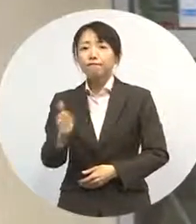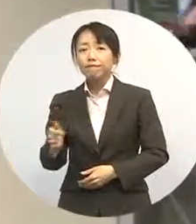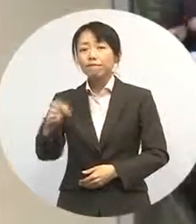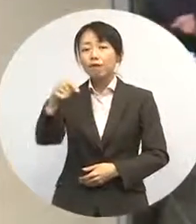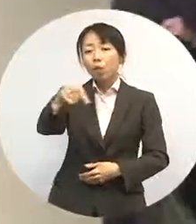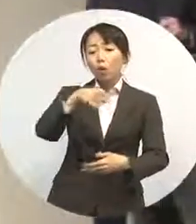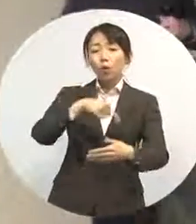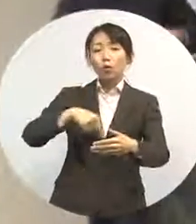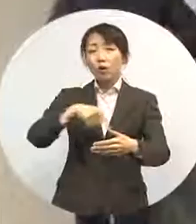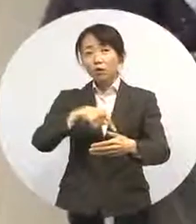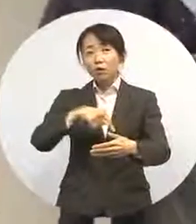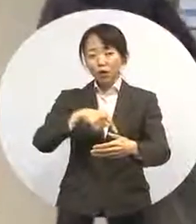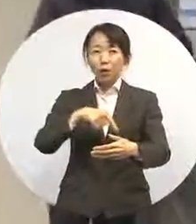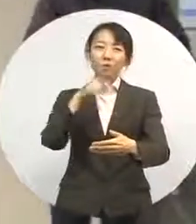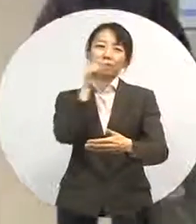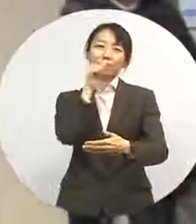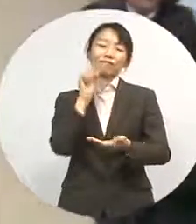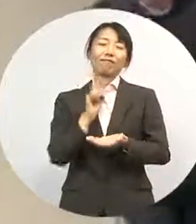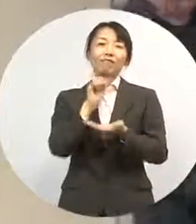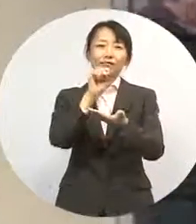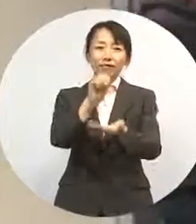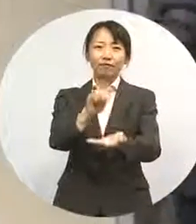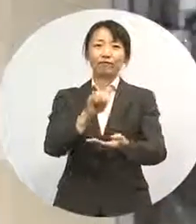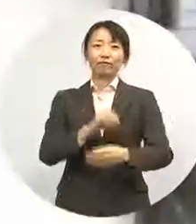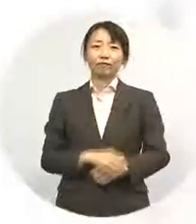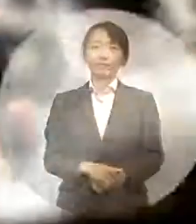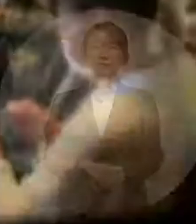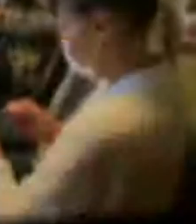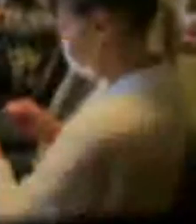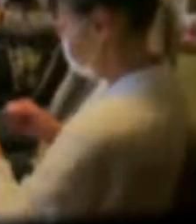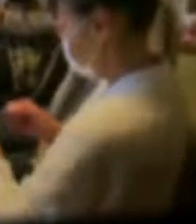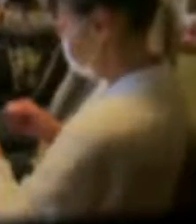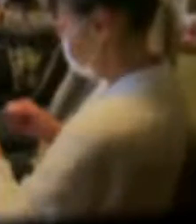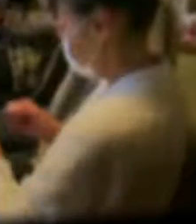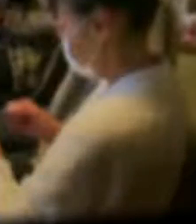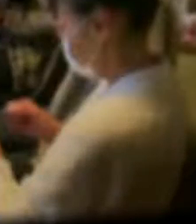その魅力をたっぷりお伝えしていきます。